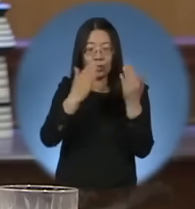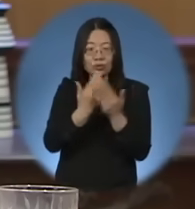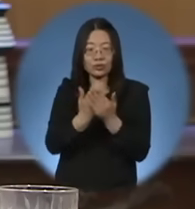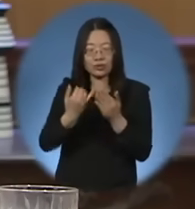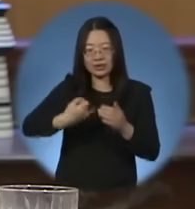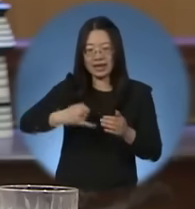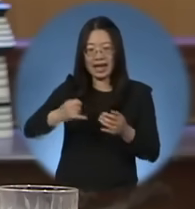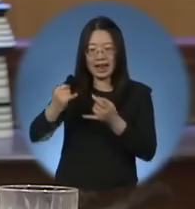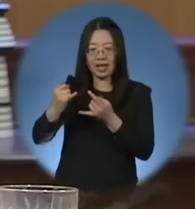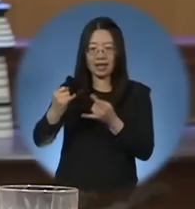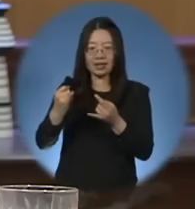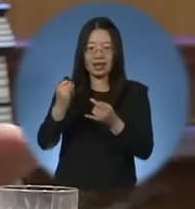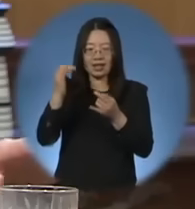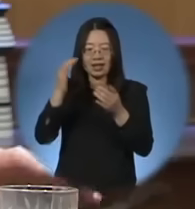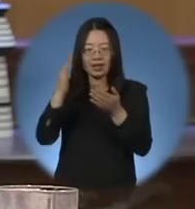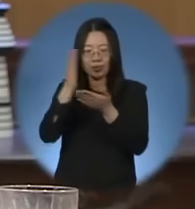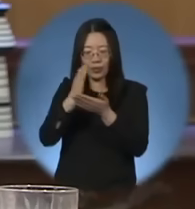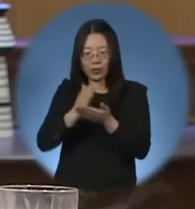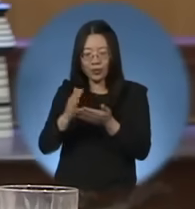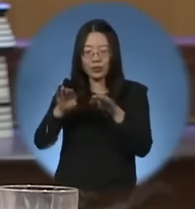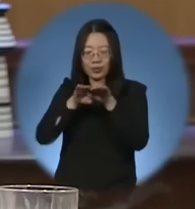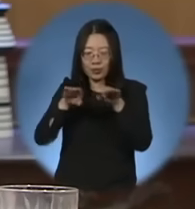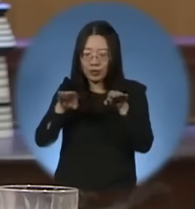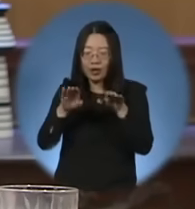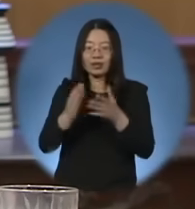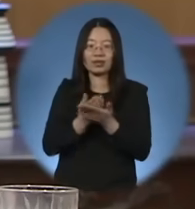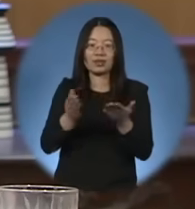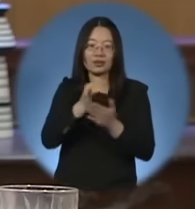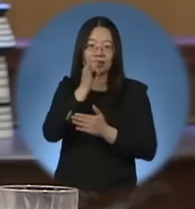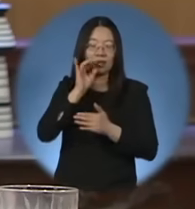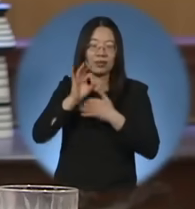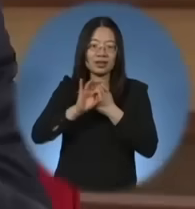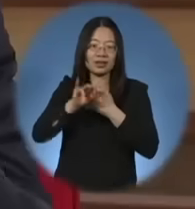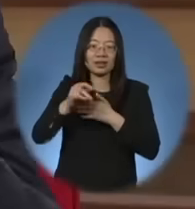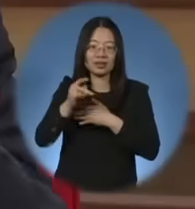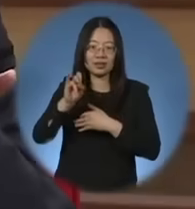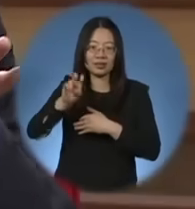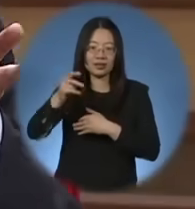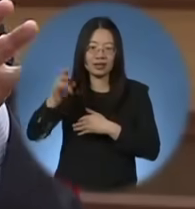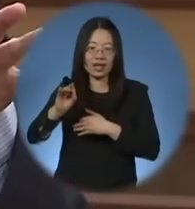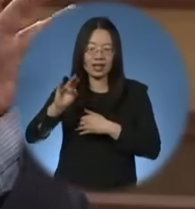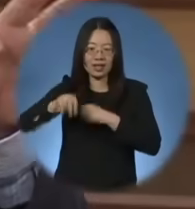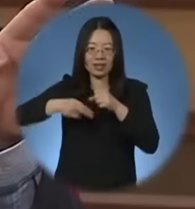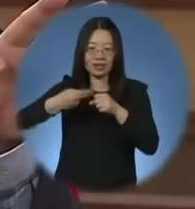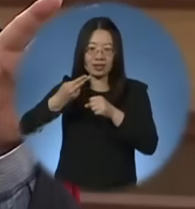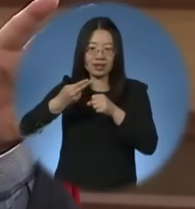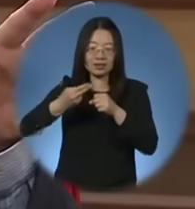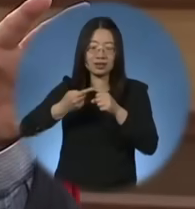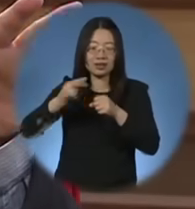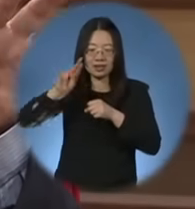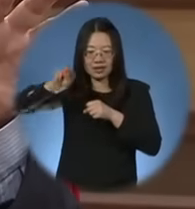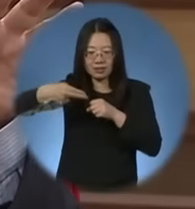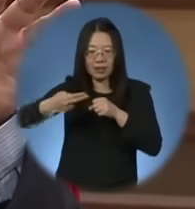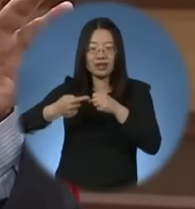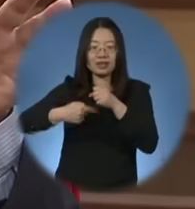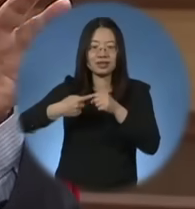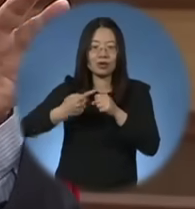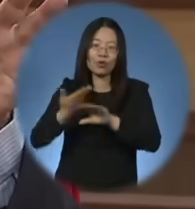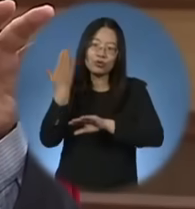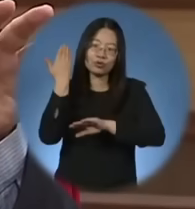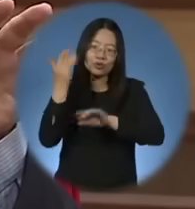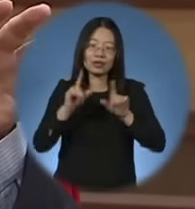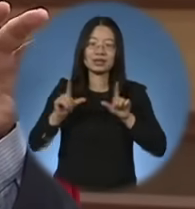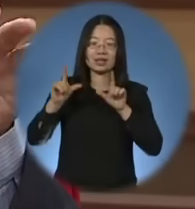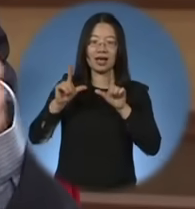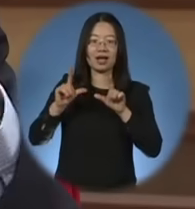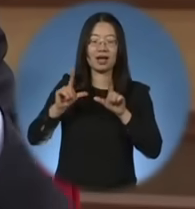산을 딸들한테 골고루 나눠줬다 신사임당이 만약 200년 후에음 살고